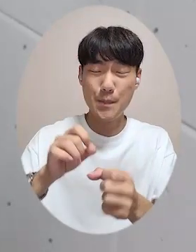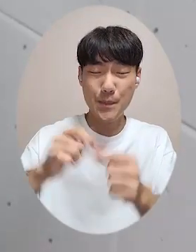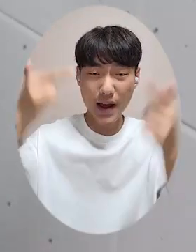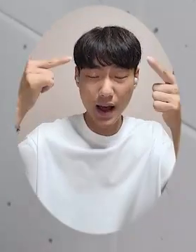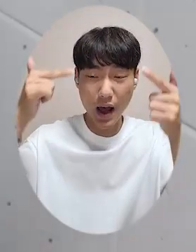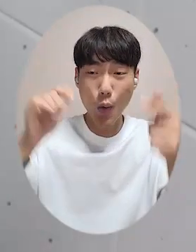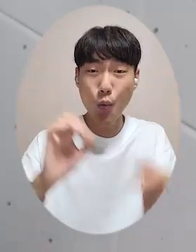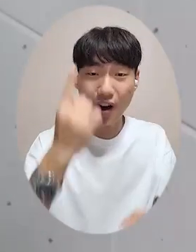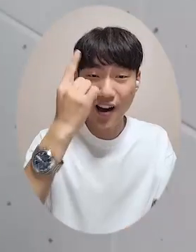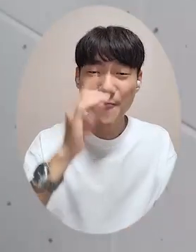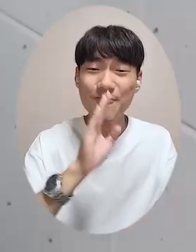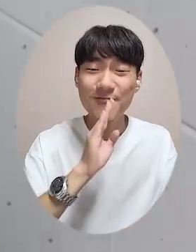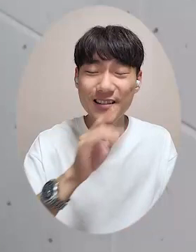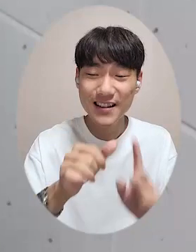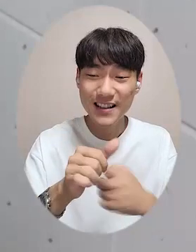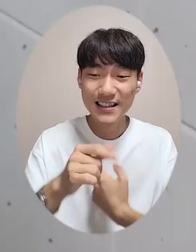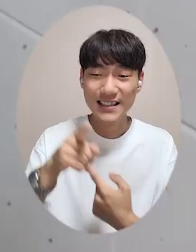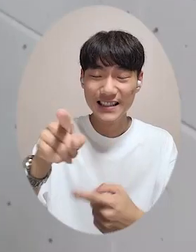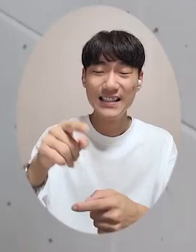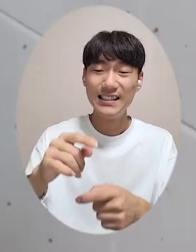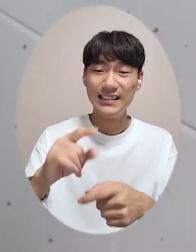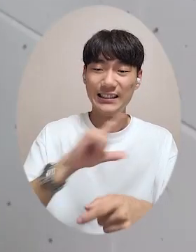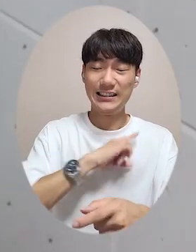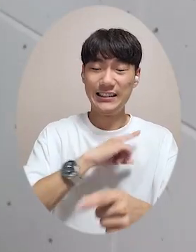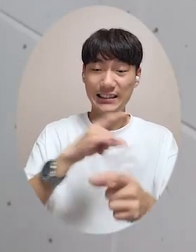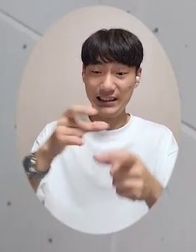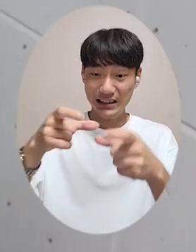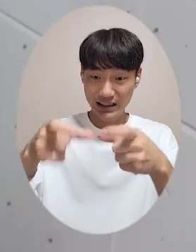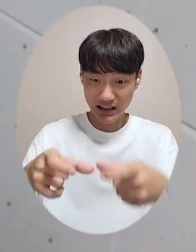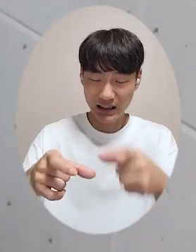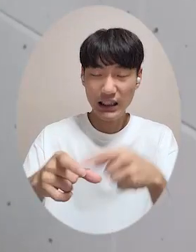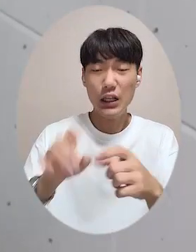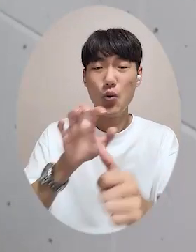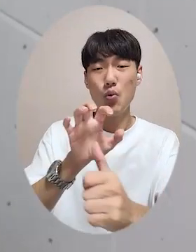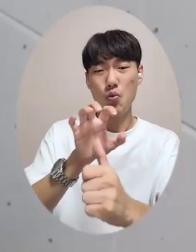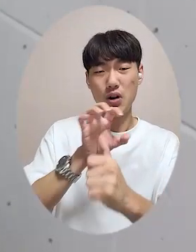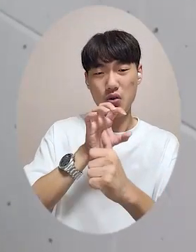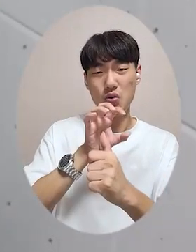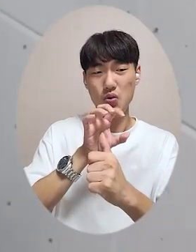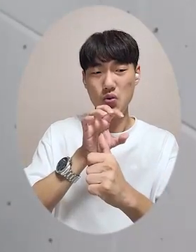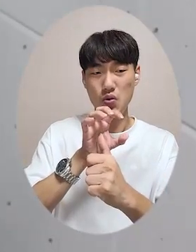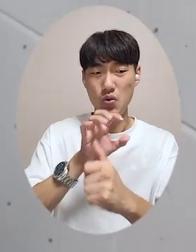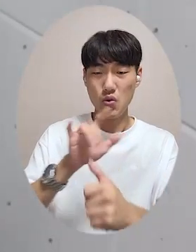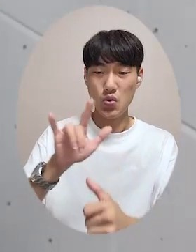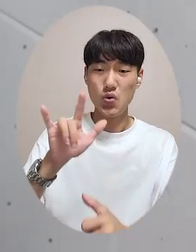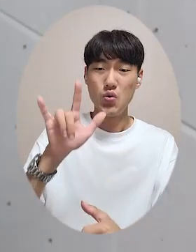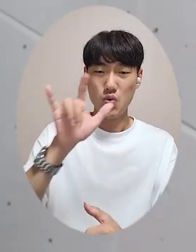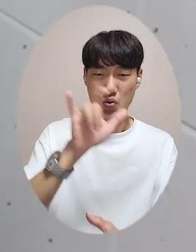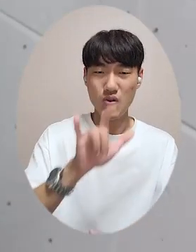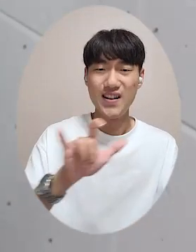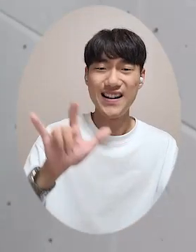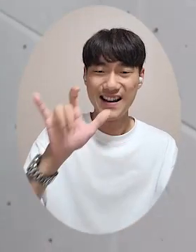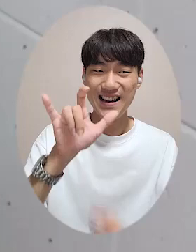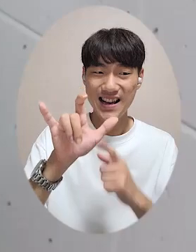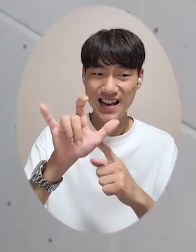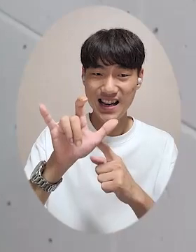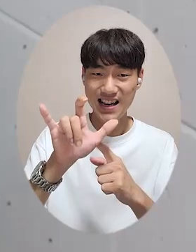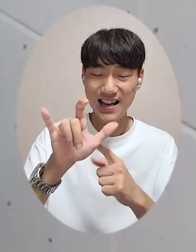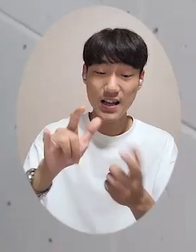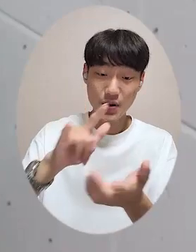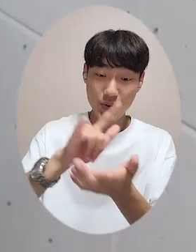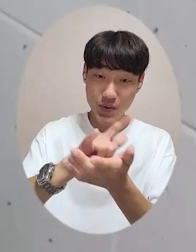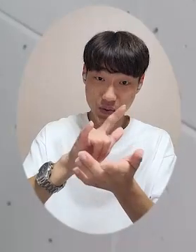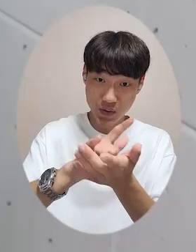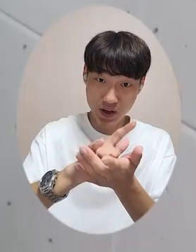또 이렇게 표현이 되기도 하는데요. 이게 왜 이게. 이렇게 표현이 왜 되냐면 일단은 우한이라는 수화가